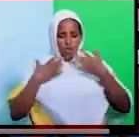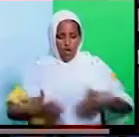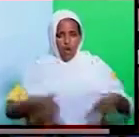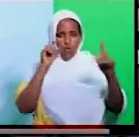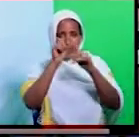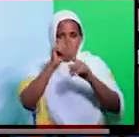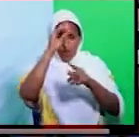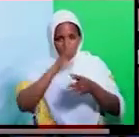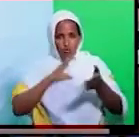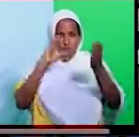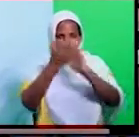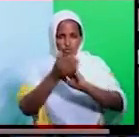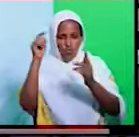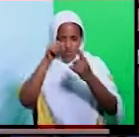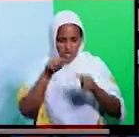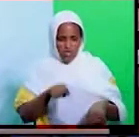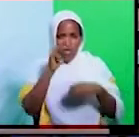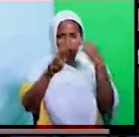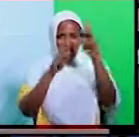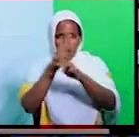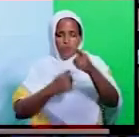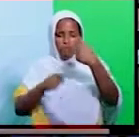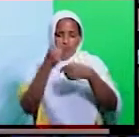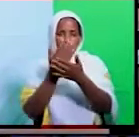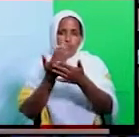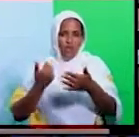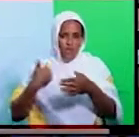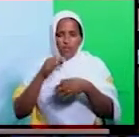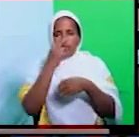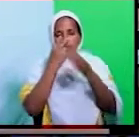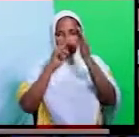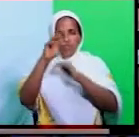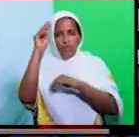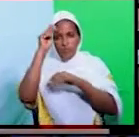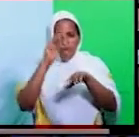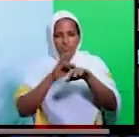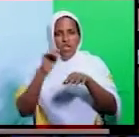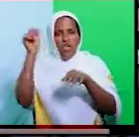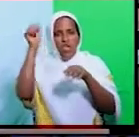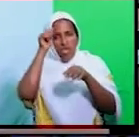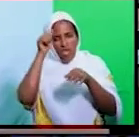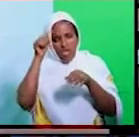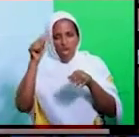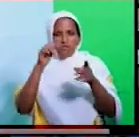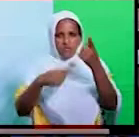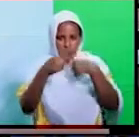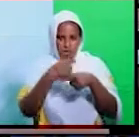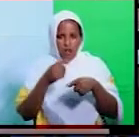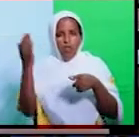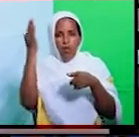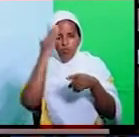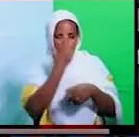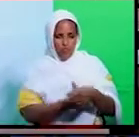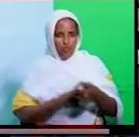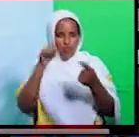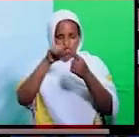24 ቁጥር 14 ላይ እግዚአብሔርን የሚፈራ ሰው ማን ነው ይላል። በወደደው መንገድ ያስተምረዋል። ሰው እግዚአብሔር የሚፈራ ከሆነ